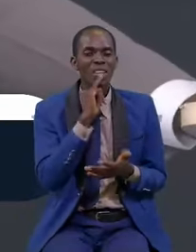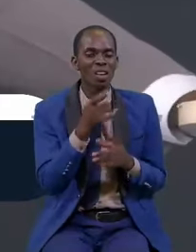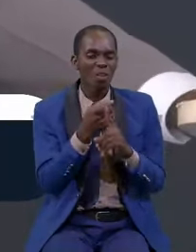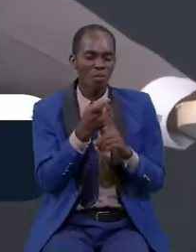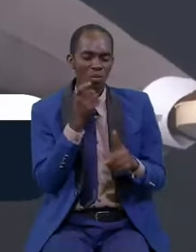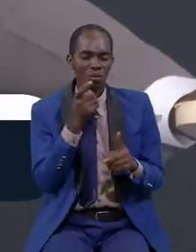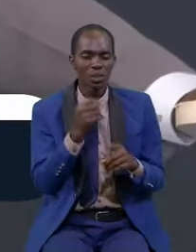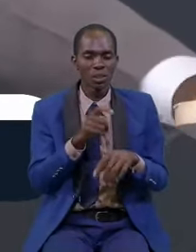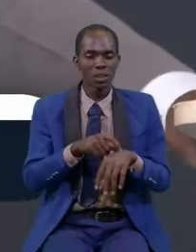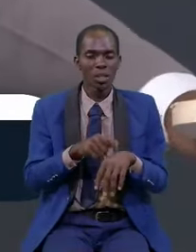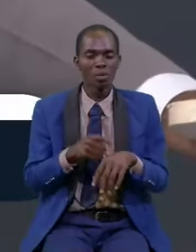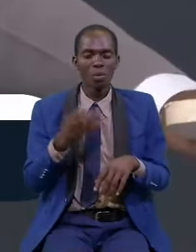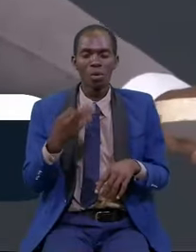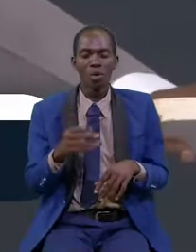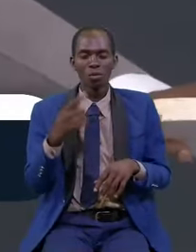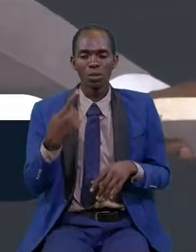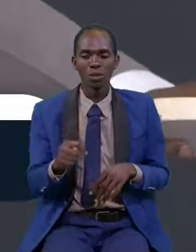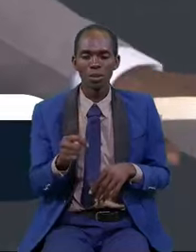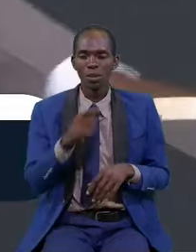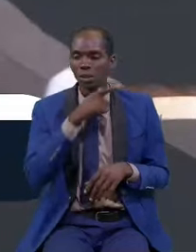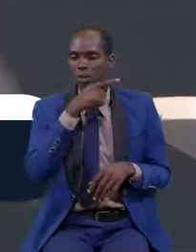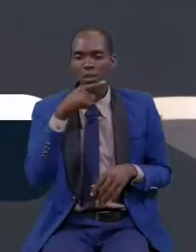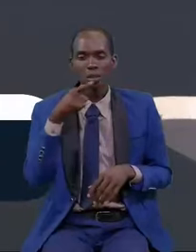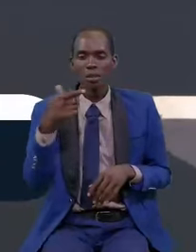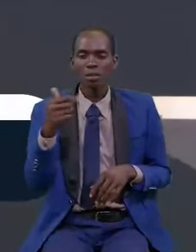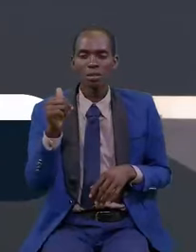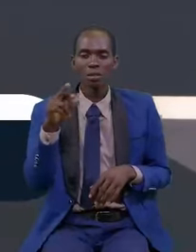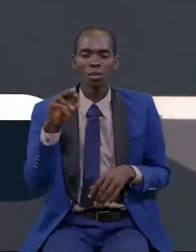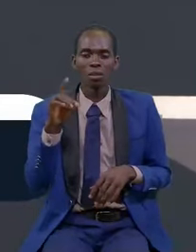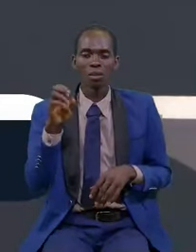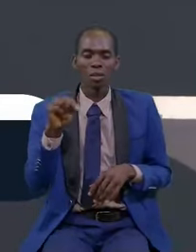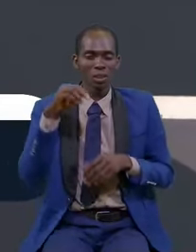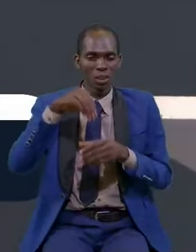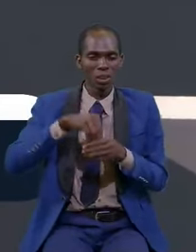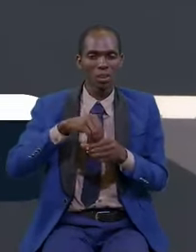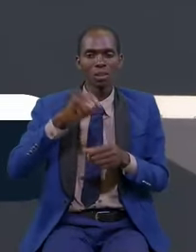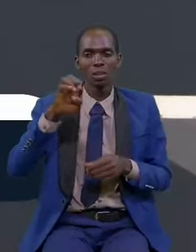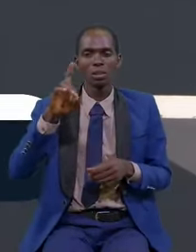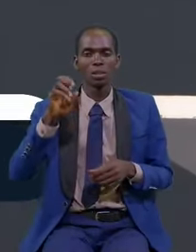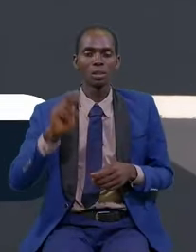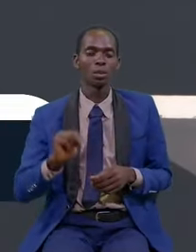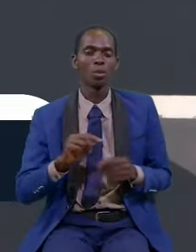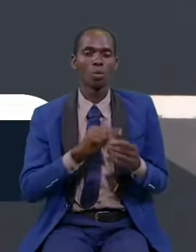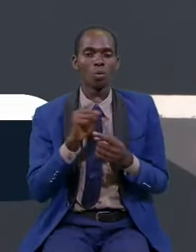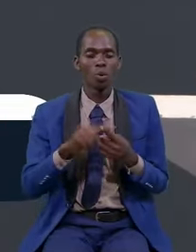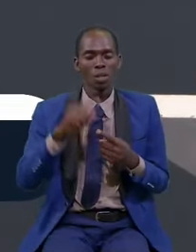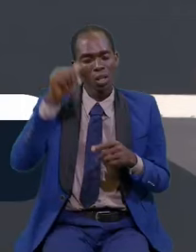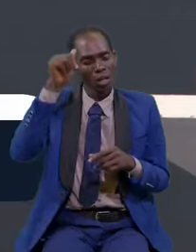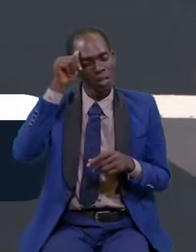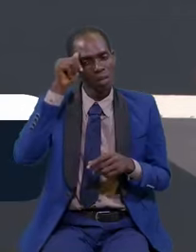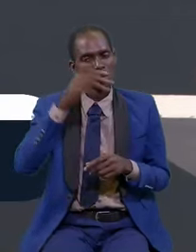temps du Jardin d'Éden, le temps d'Adam et d'Ève, nous sommes